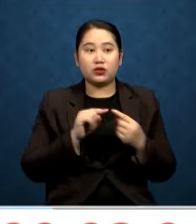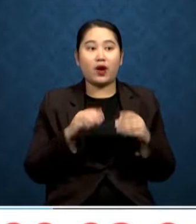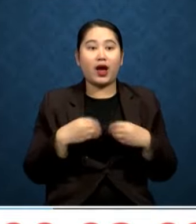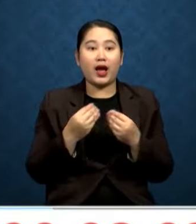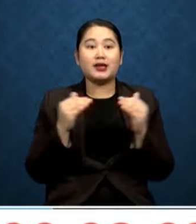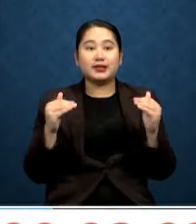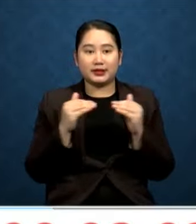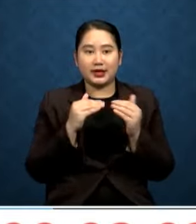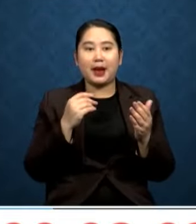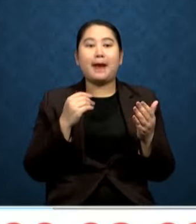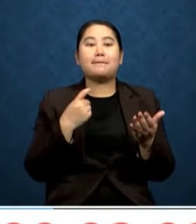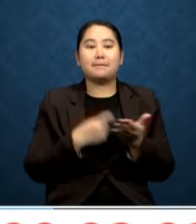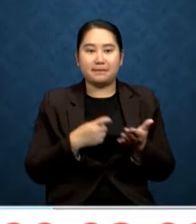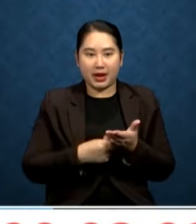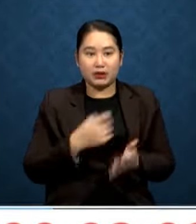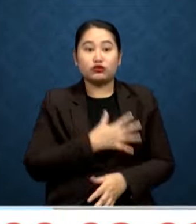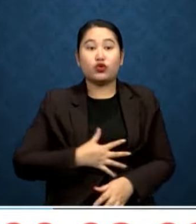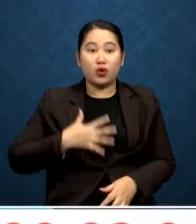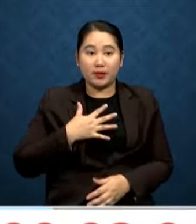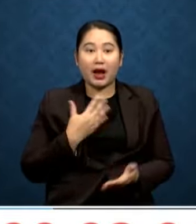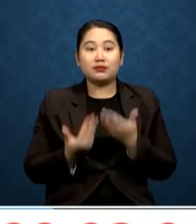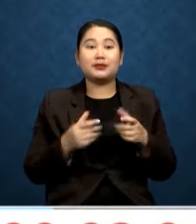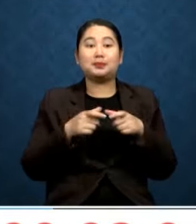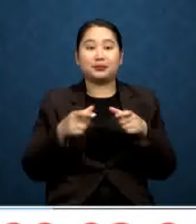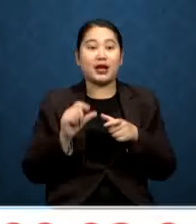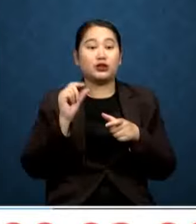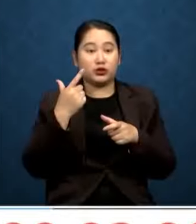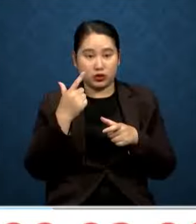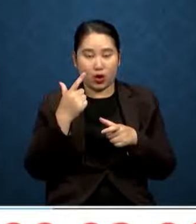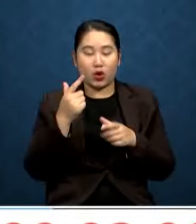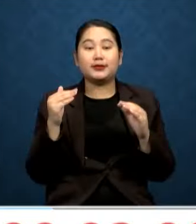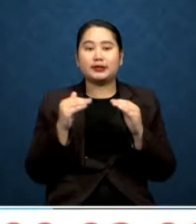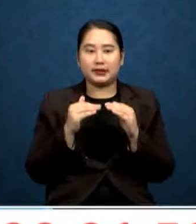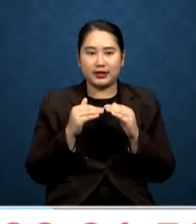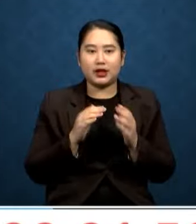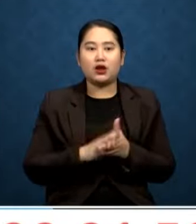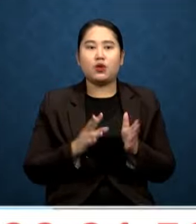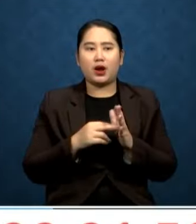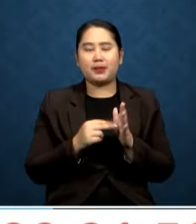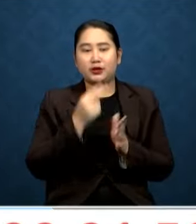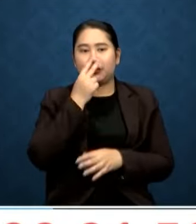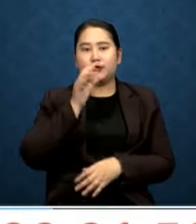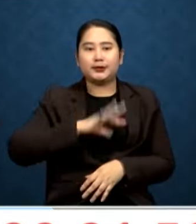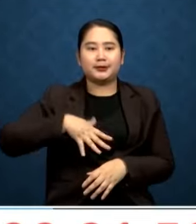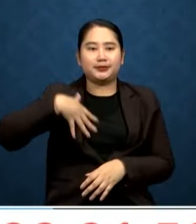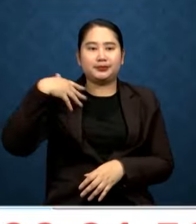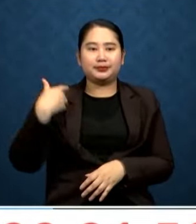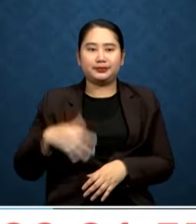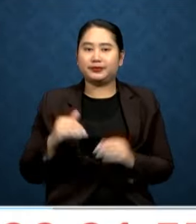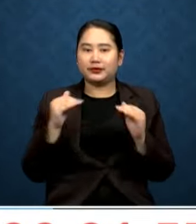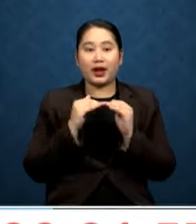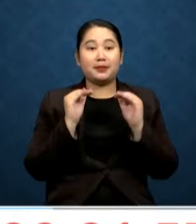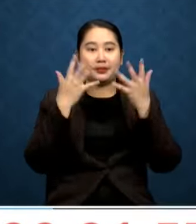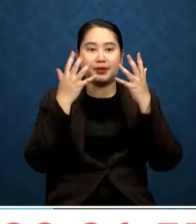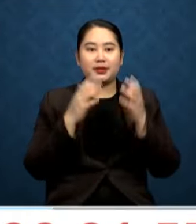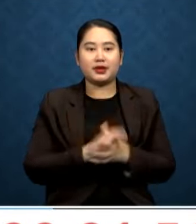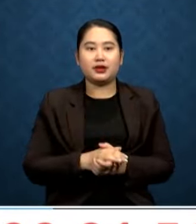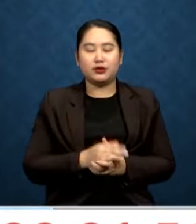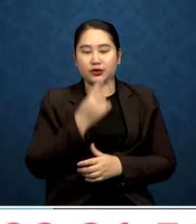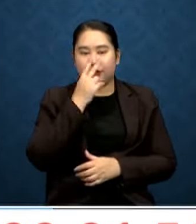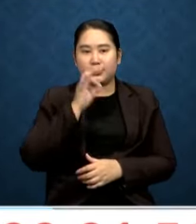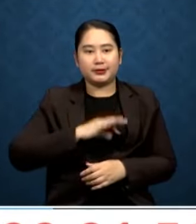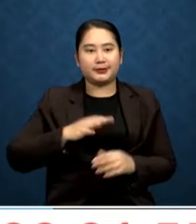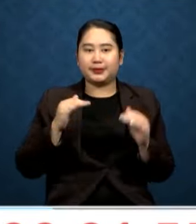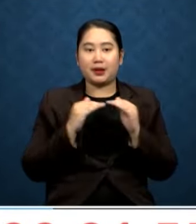สิทธิ์หลักประกันสุขภาพหรือบัตรทองแทนซึ่งเป็นการเลือกปฏิบัติอย่างไม่เป็นธรรมเกิดความเหลื่อม